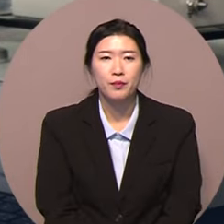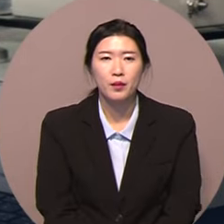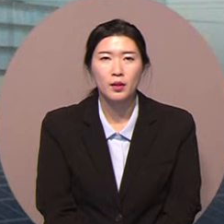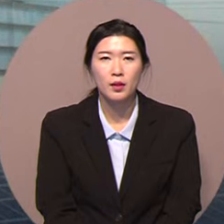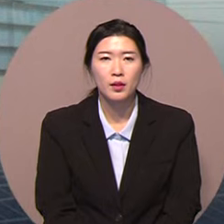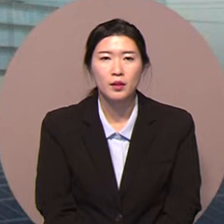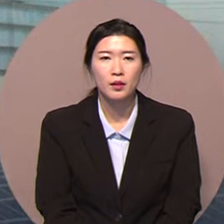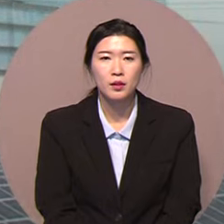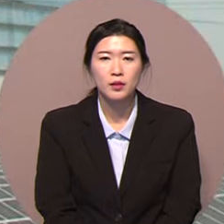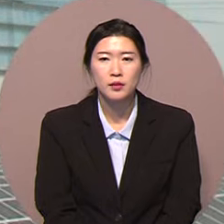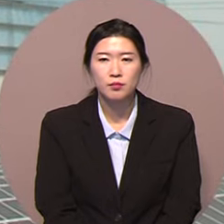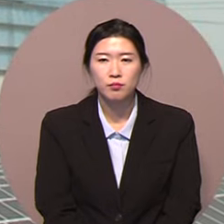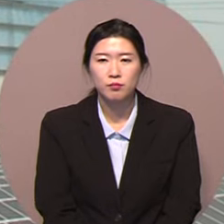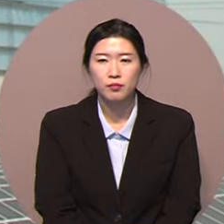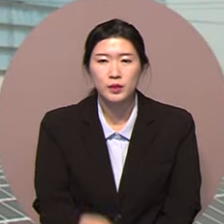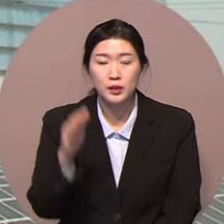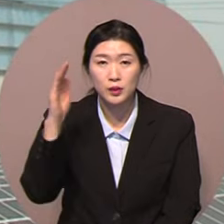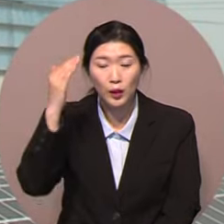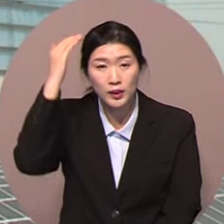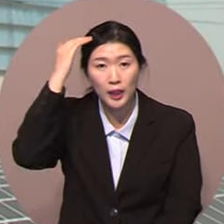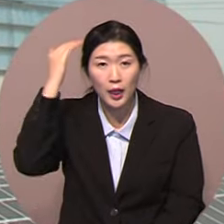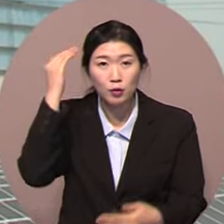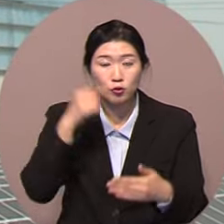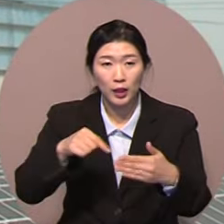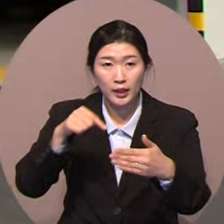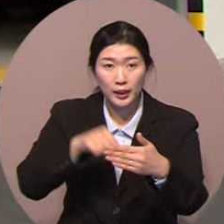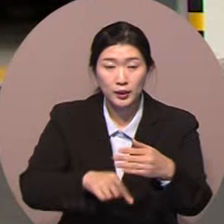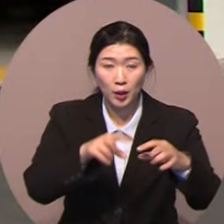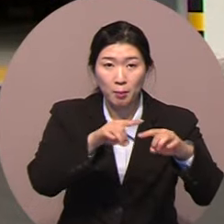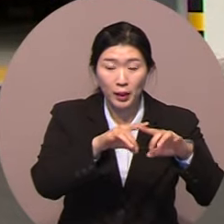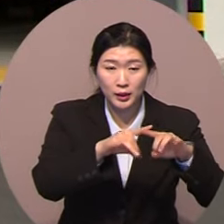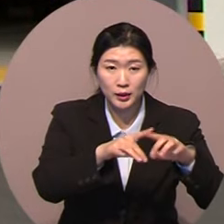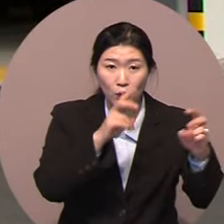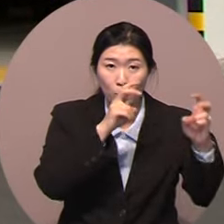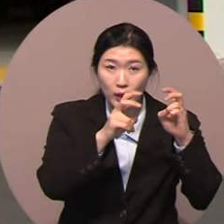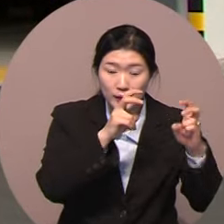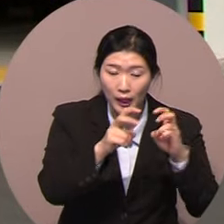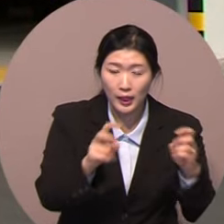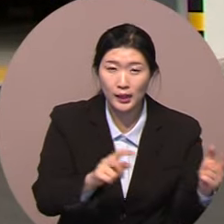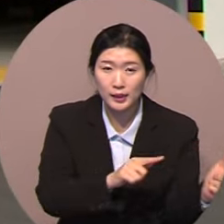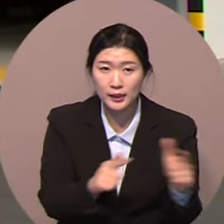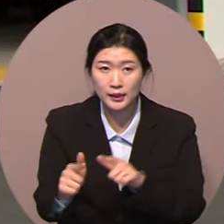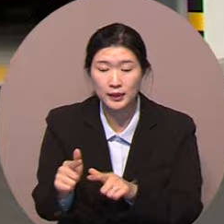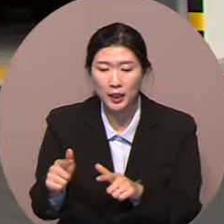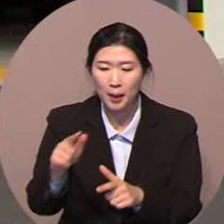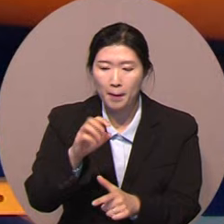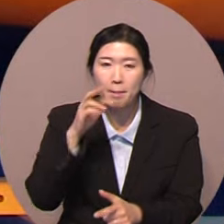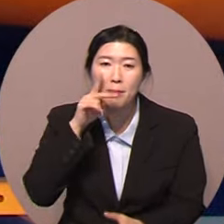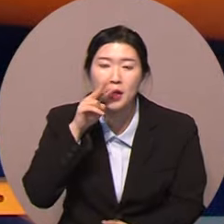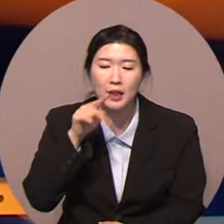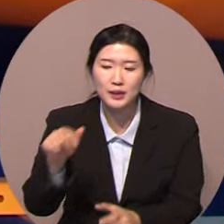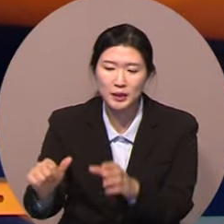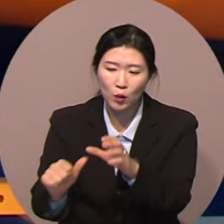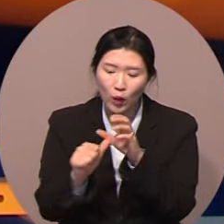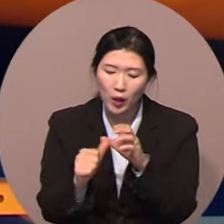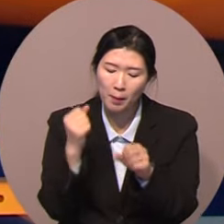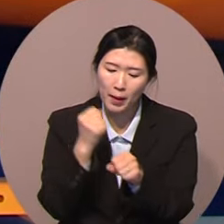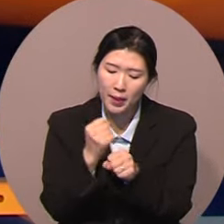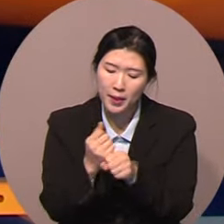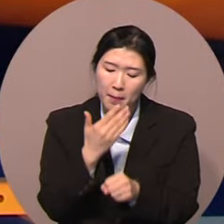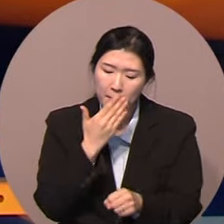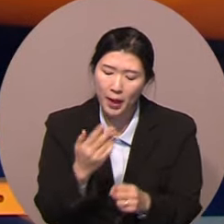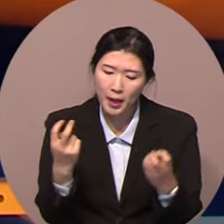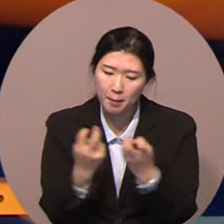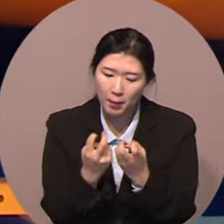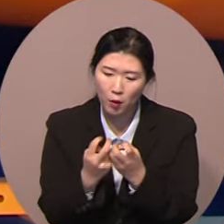예정입니다. 최근 국내에서도 발전회사와 건설사 등이 앞다투어 폐플라스틱으로 수소를 만들거나 기름을